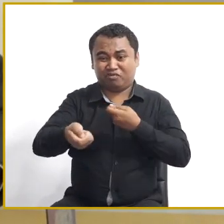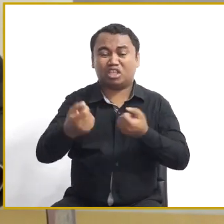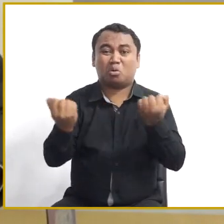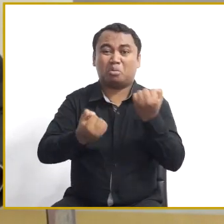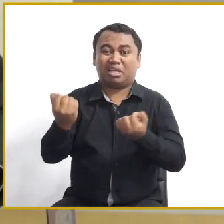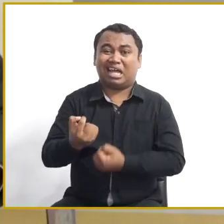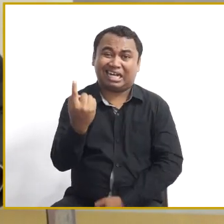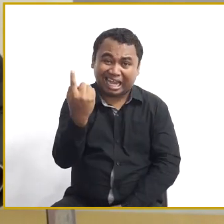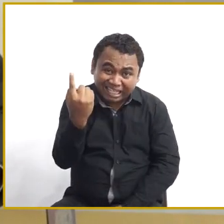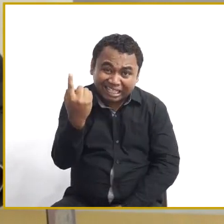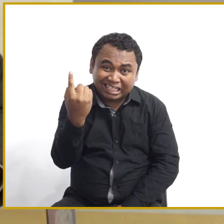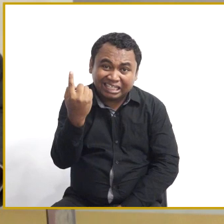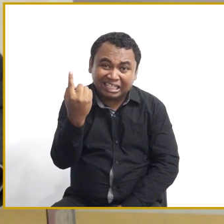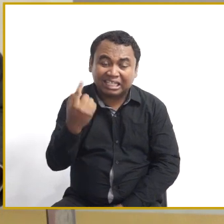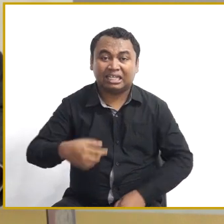Razafy.